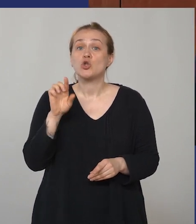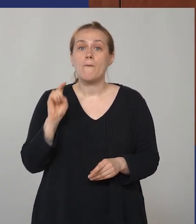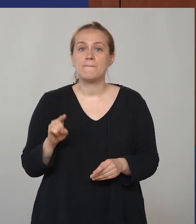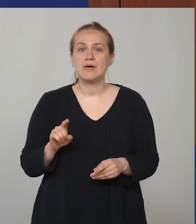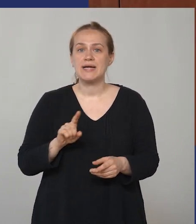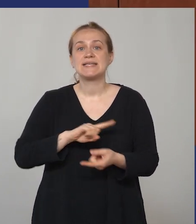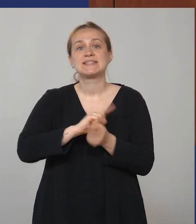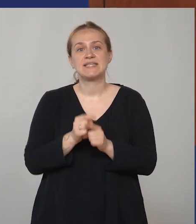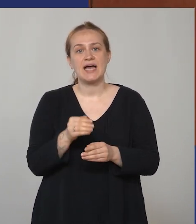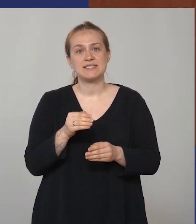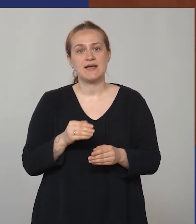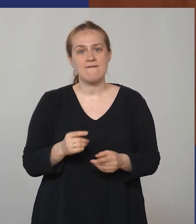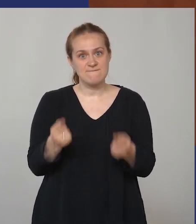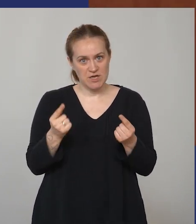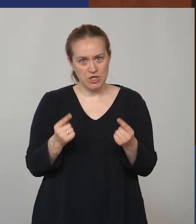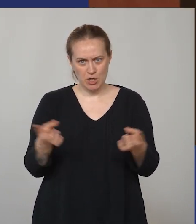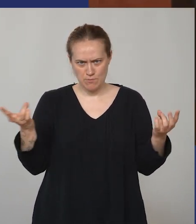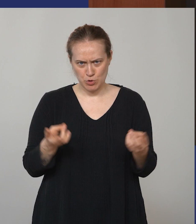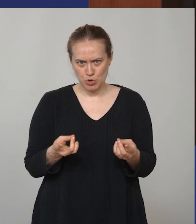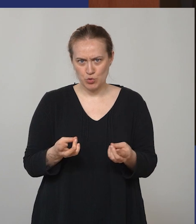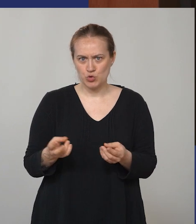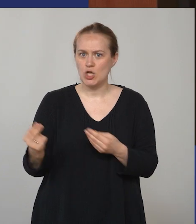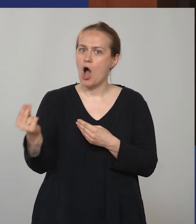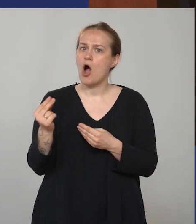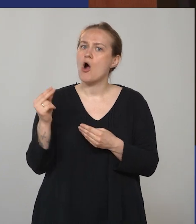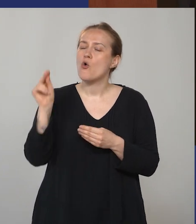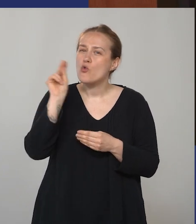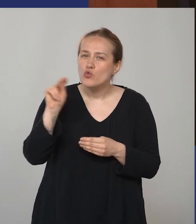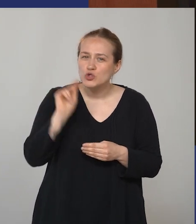стать великим, ему нужно взять уроки у заезжего